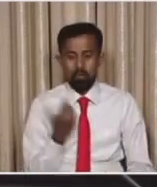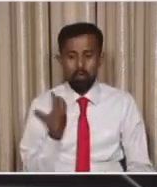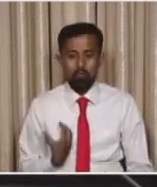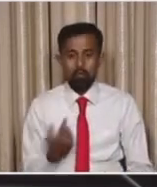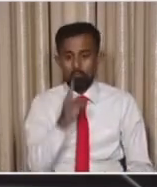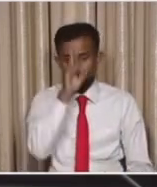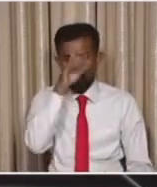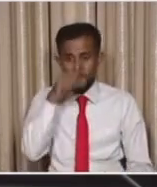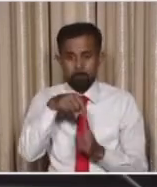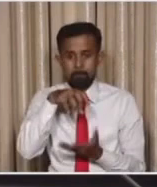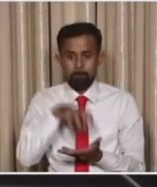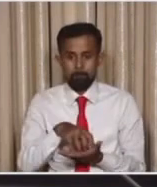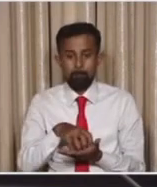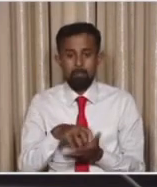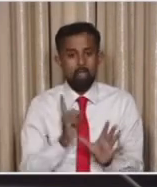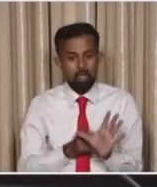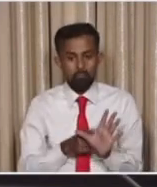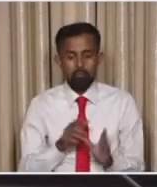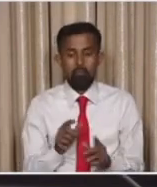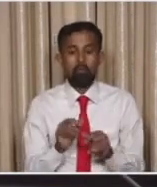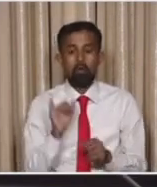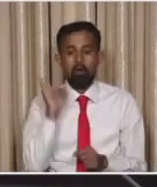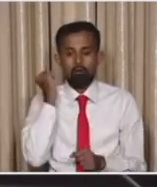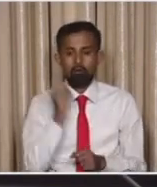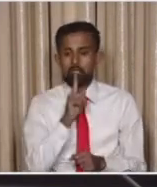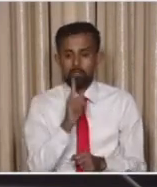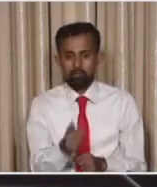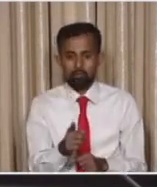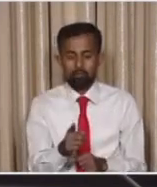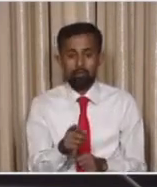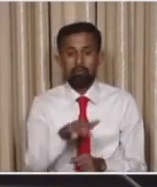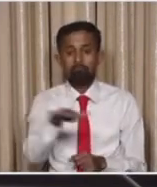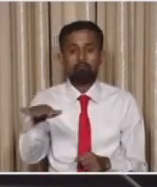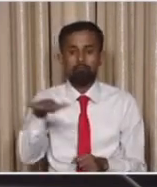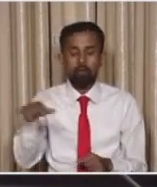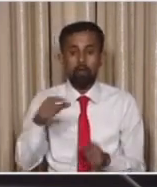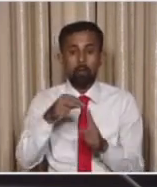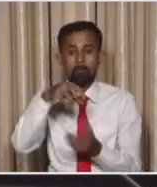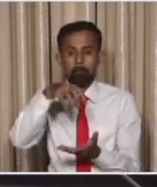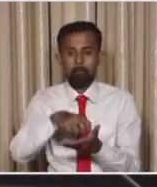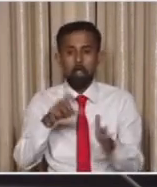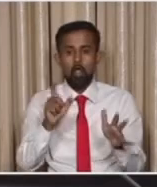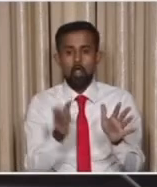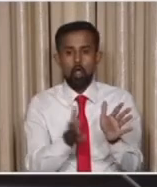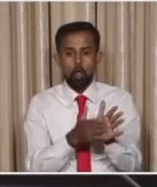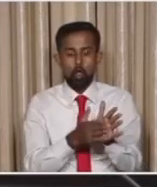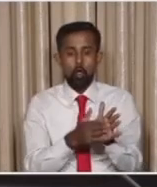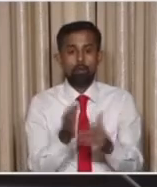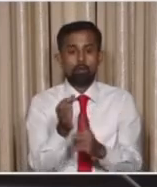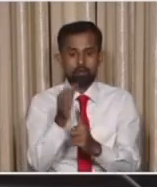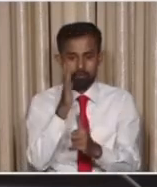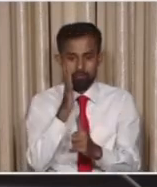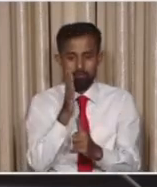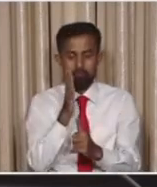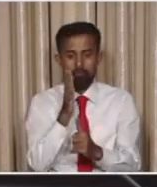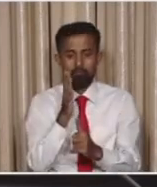වයඹ පළාතේ හැම පළාත් පාලන ආයතන ප්‍රධානීකුටම දැනුම් දීලා තියෙනවා ඒ ප්‍රදේශයේ ප්‍රාදේශීය සම්බන්ධීකරණ කමිටුවේ සභාපතිවරයා